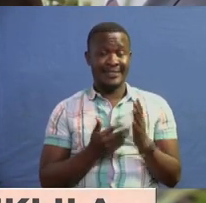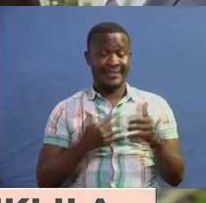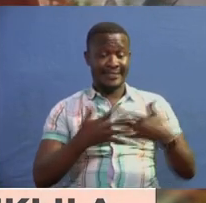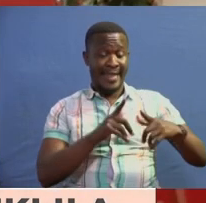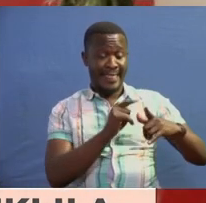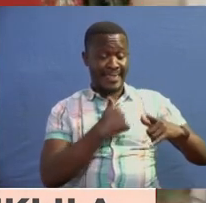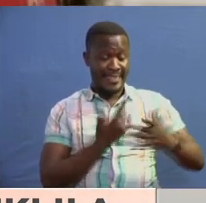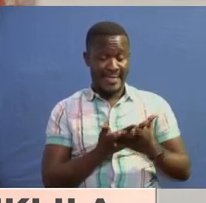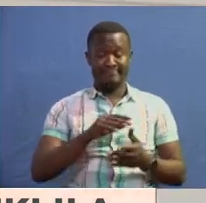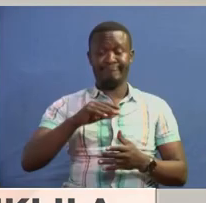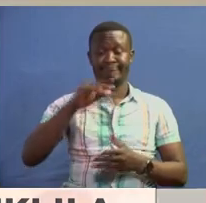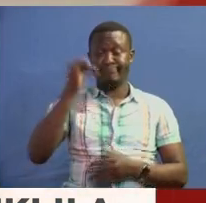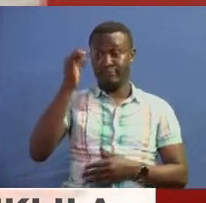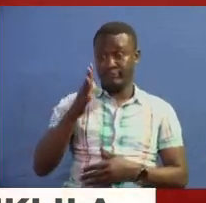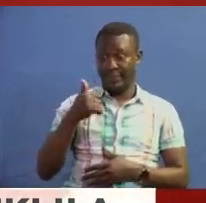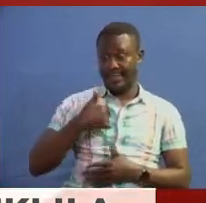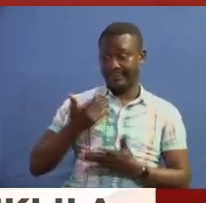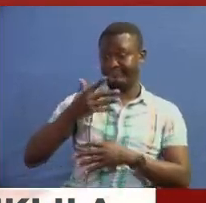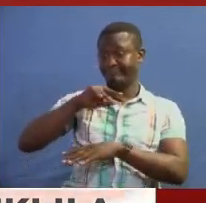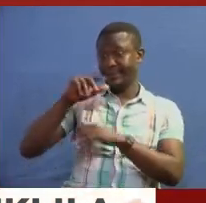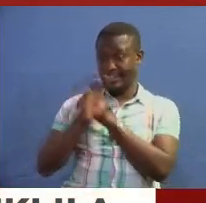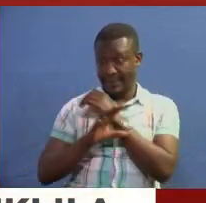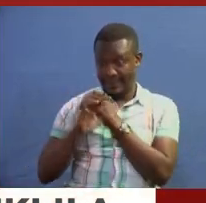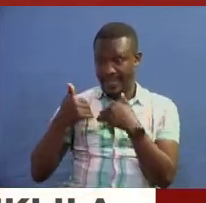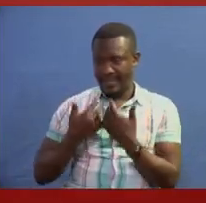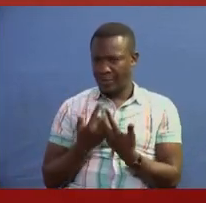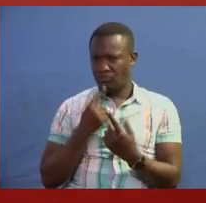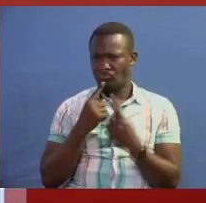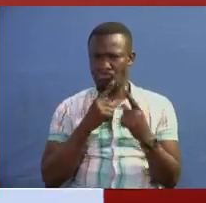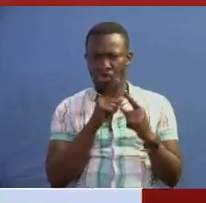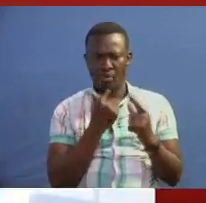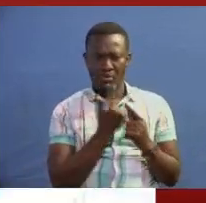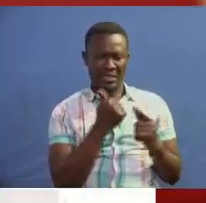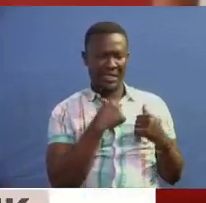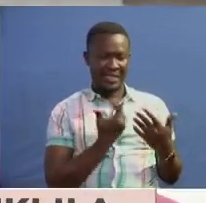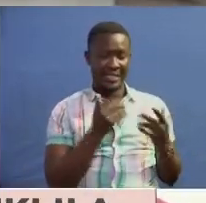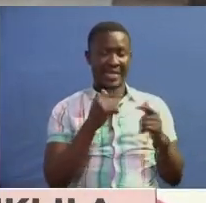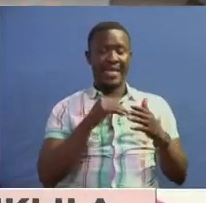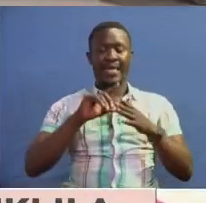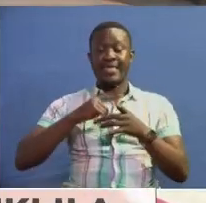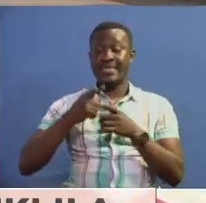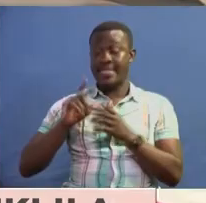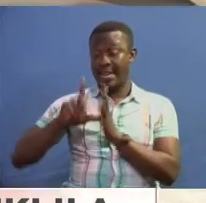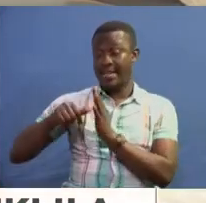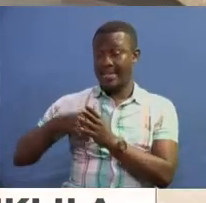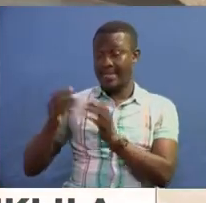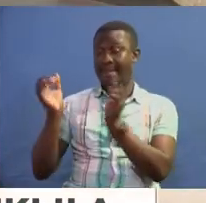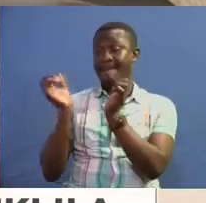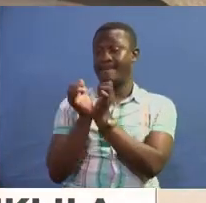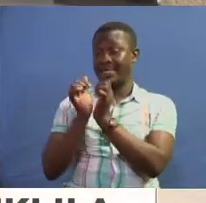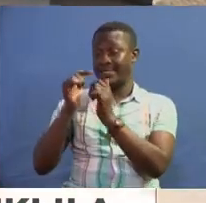ya hulka ya wanasiasa hapa nchini kuwalagai wananchi kwa maneno, baadaye wanashikana kwa pamoja kugawa vyeo